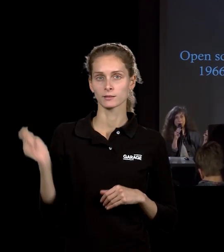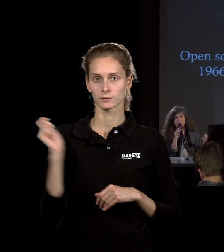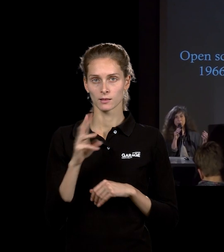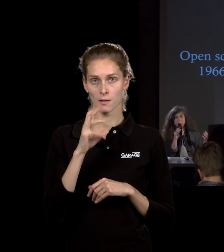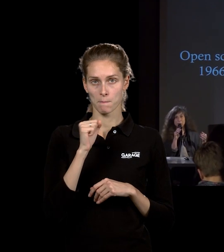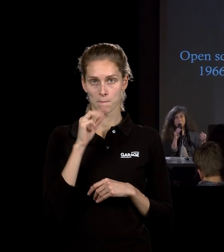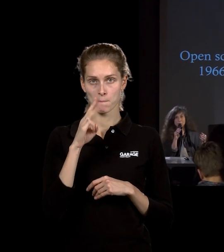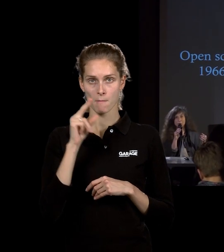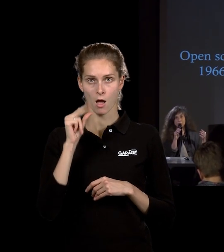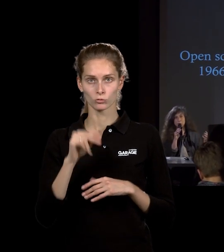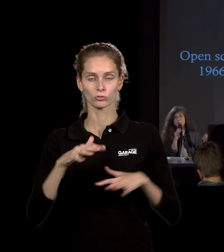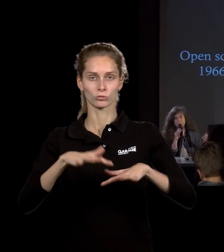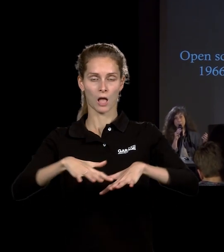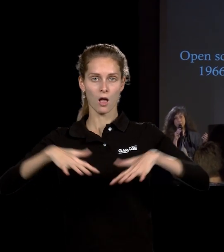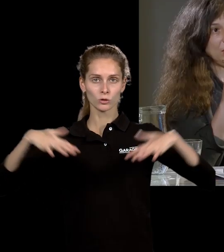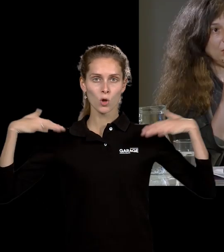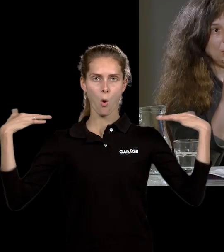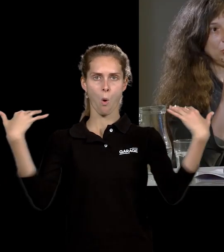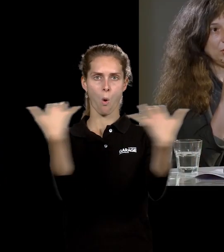стадионе. Стадион погружен в темноту.